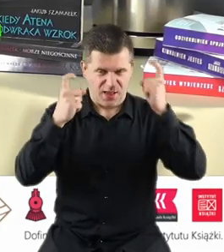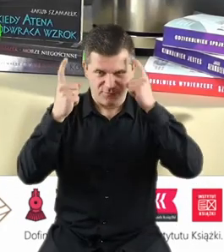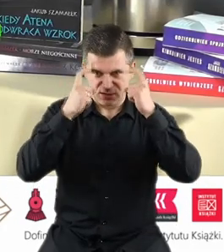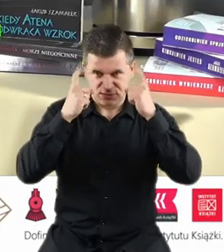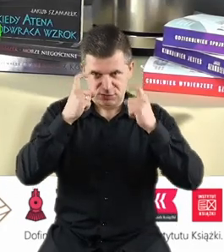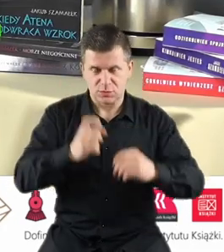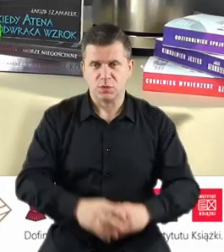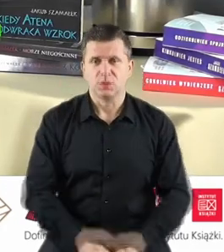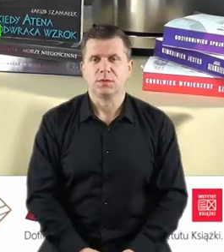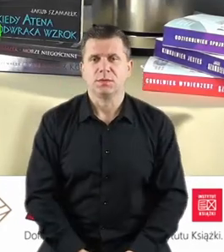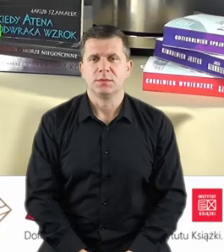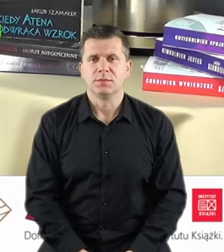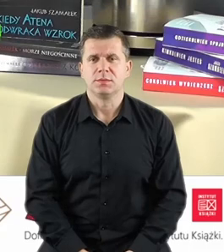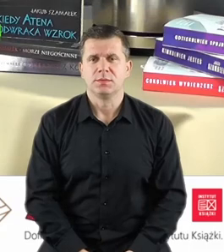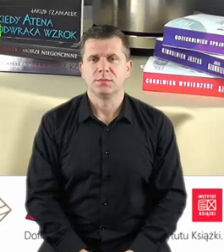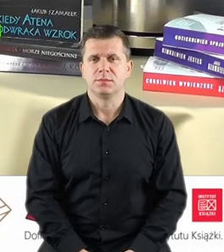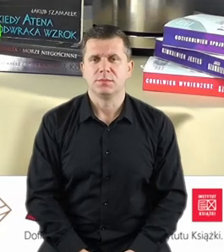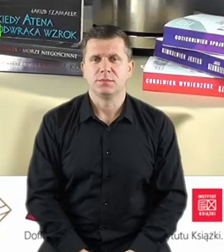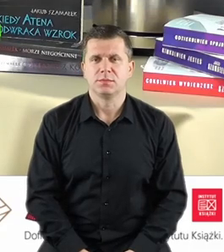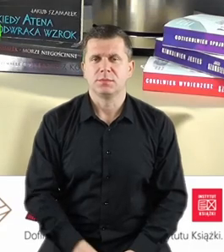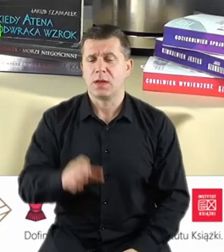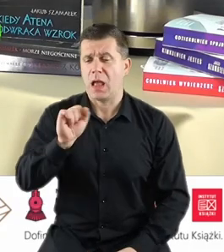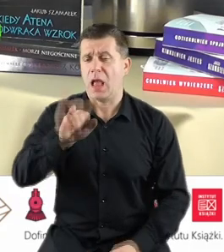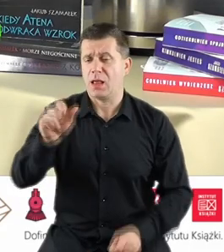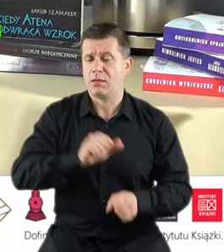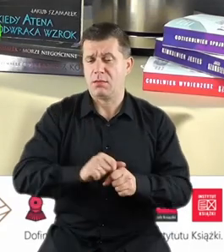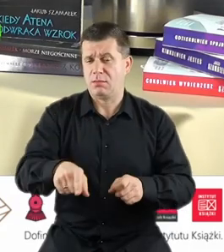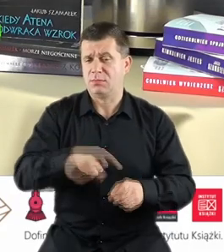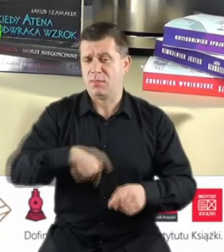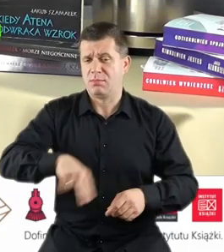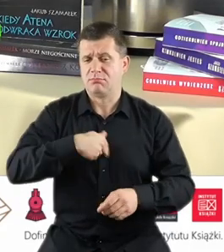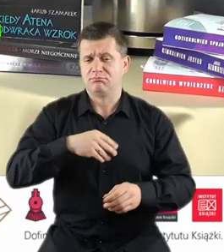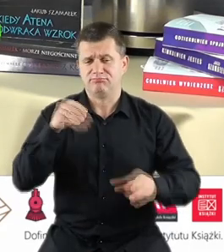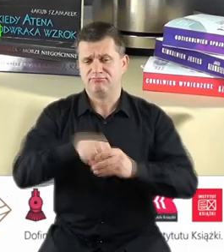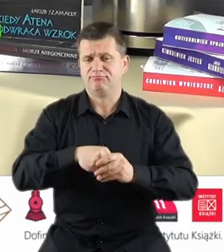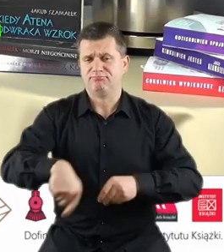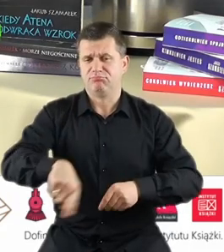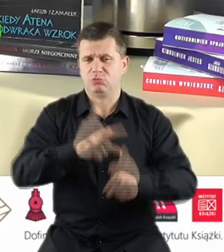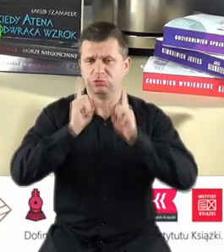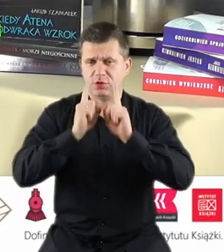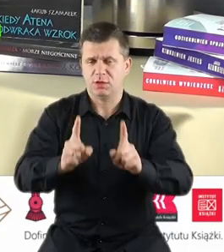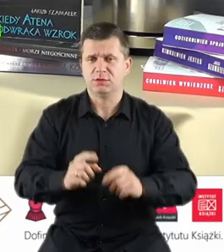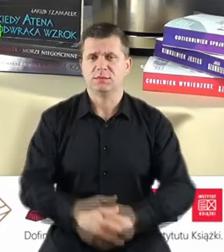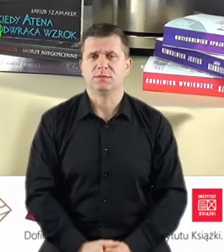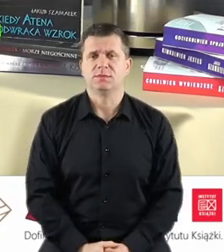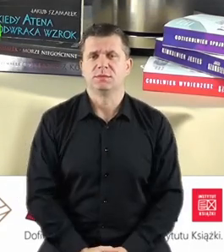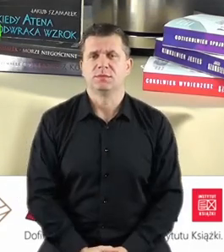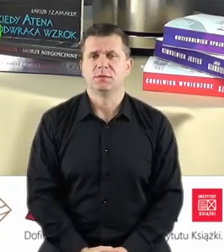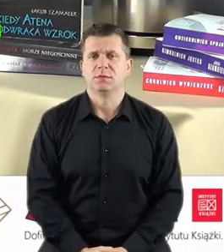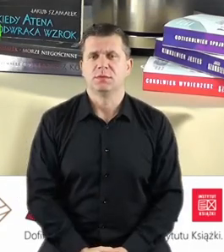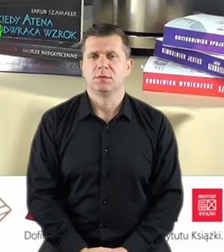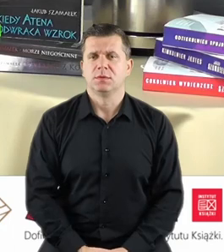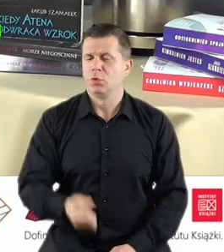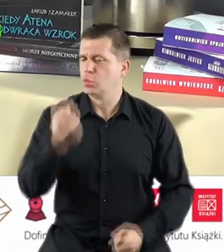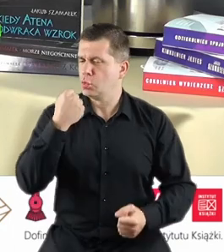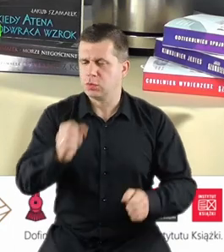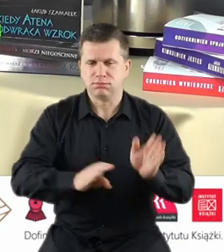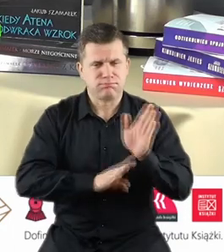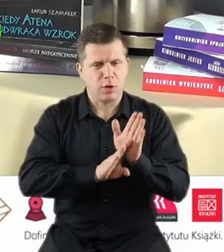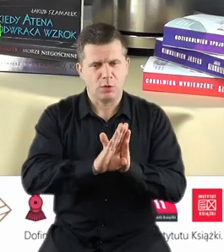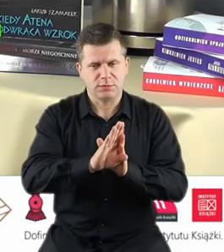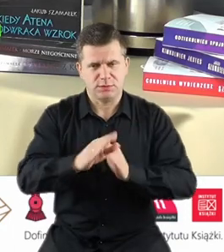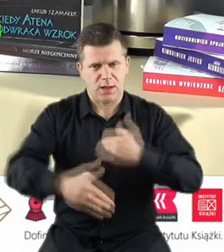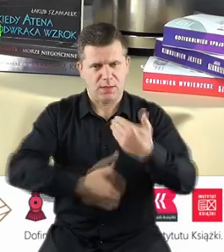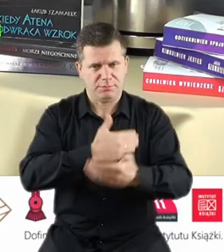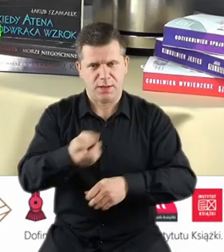jest no, częścią już naszej rzeczywistości, no robi kolosalne, umożliwia kolosalne postępy w medycynie, ale